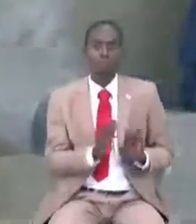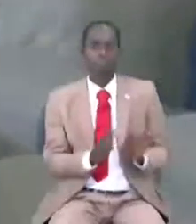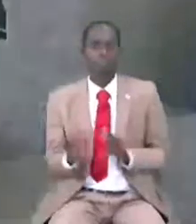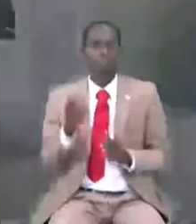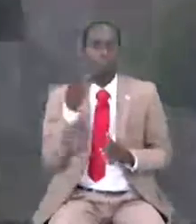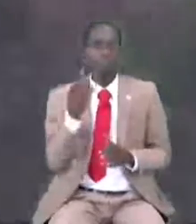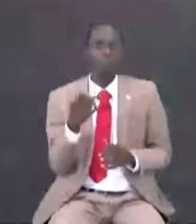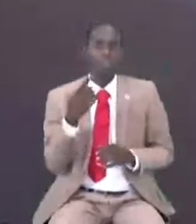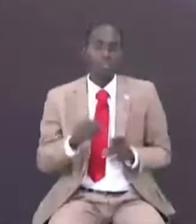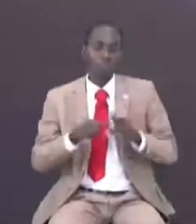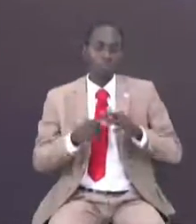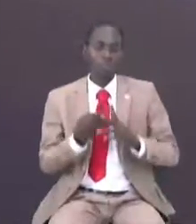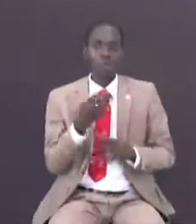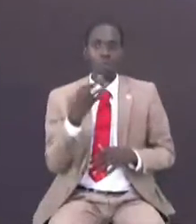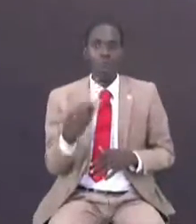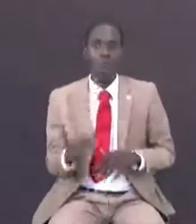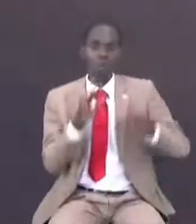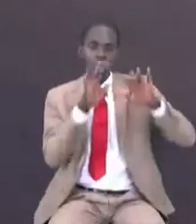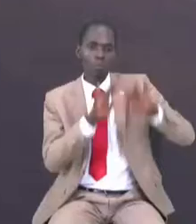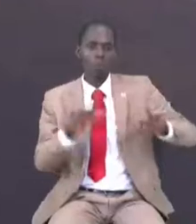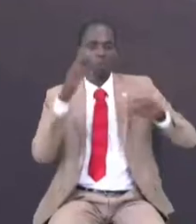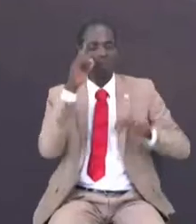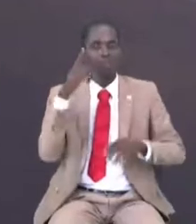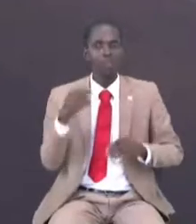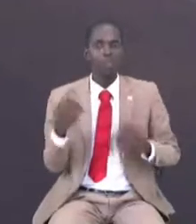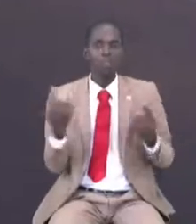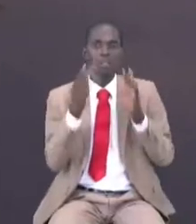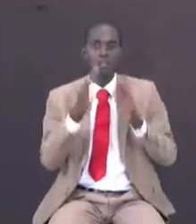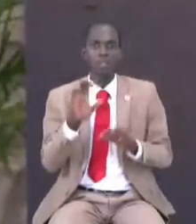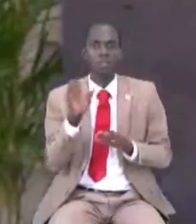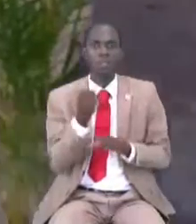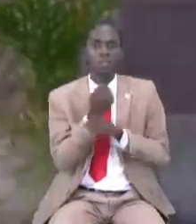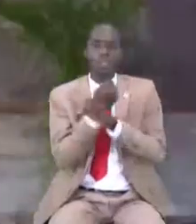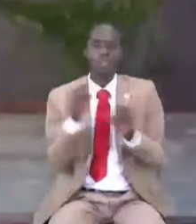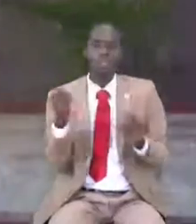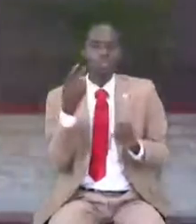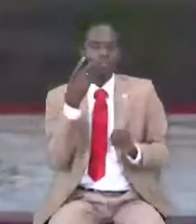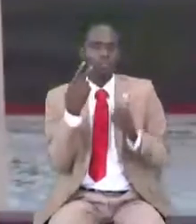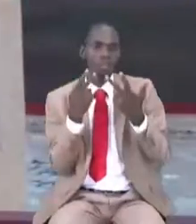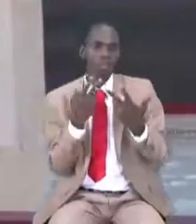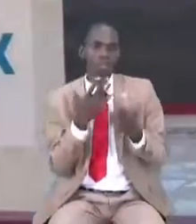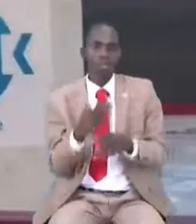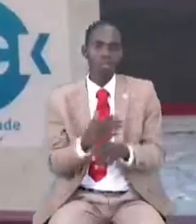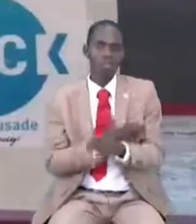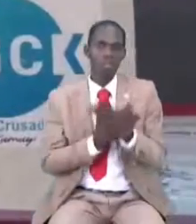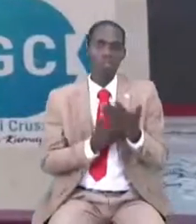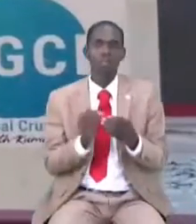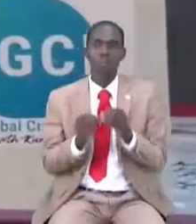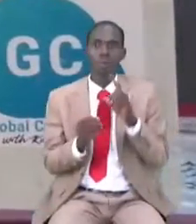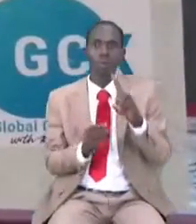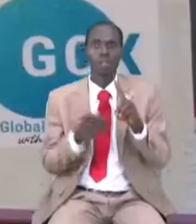trois sous-thèmes ici. Premier sous-thème, la miséricorde de Dieu dans le salut des pécheurs. Deux,